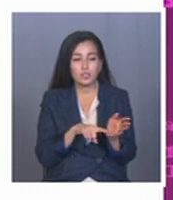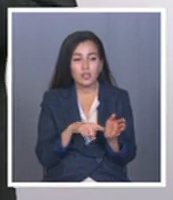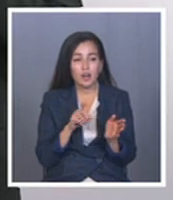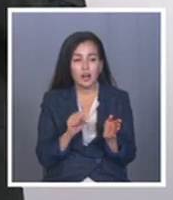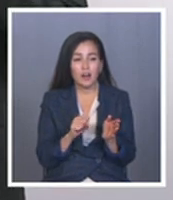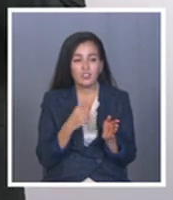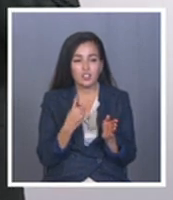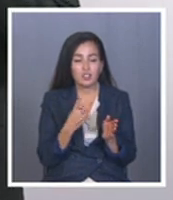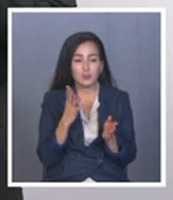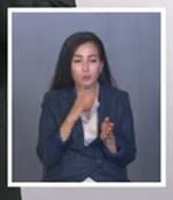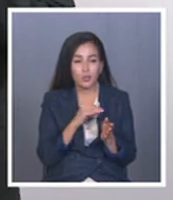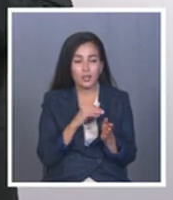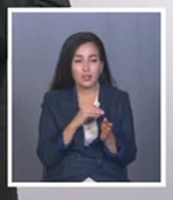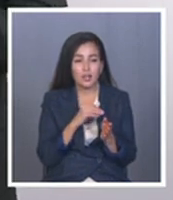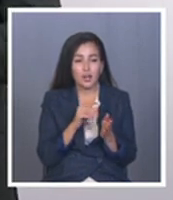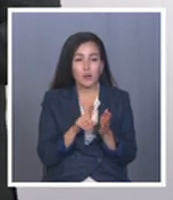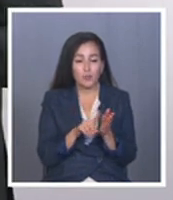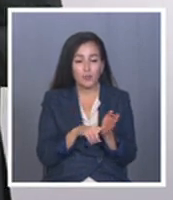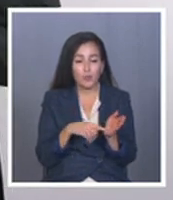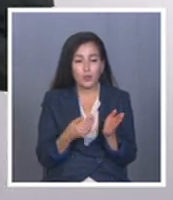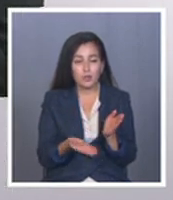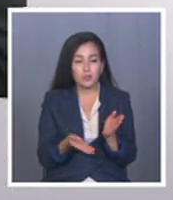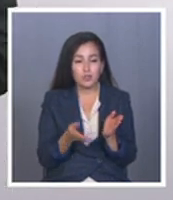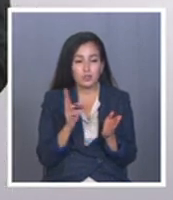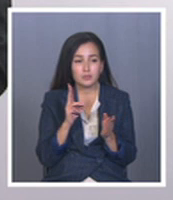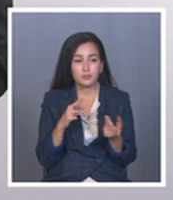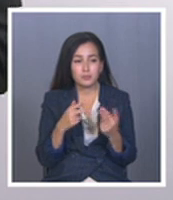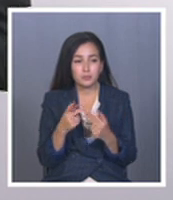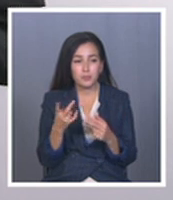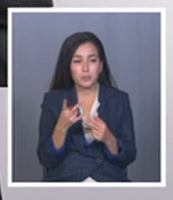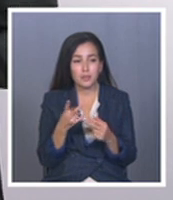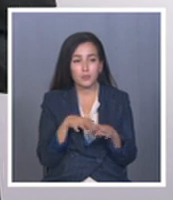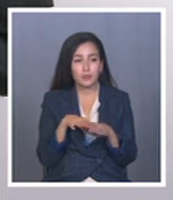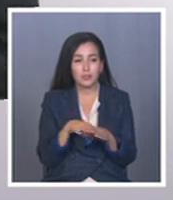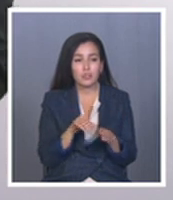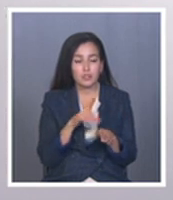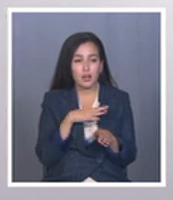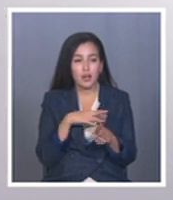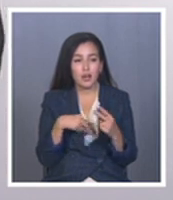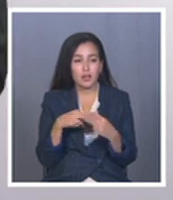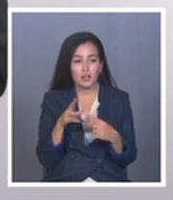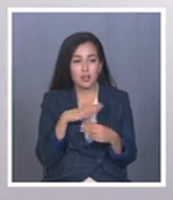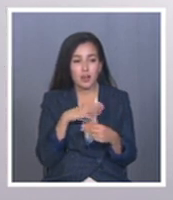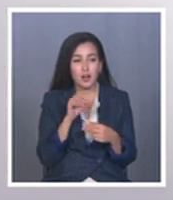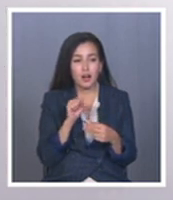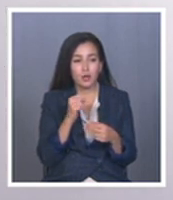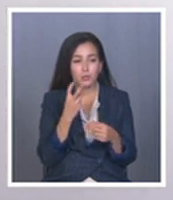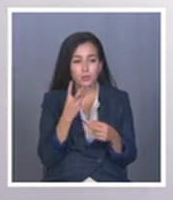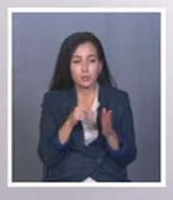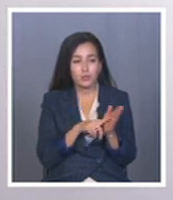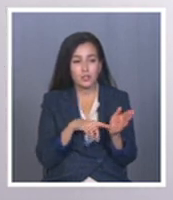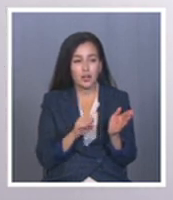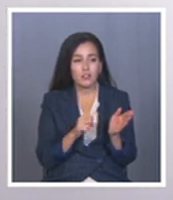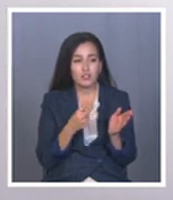болатын, яғни бөлімі а квадрат болатын бөлшекке әкелдік. Өйткені ортақ бөлім бірдей болсын деп. А кубты а квадратқа бөлсеңіз, шынымен де